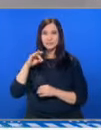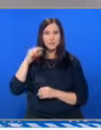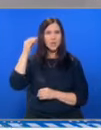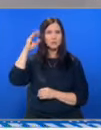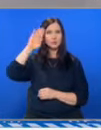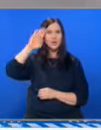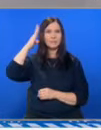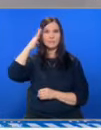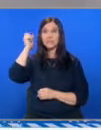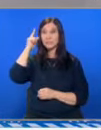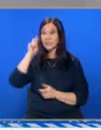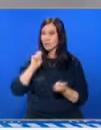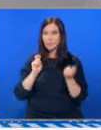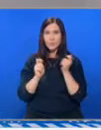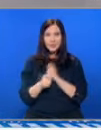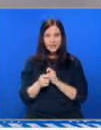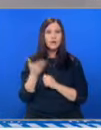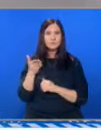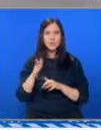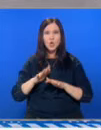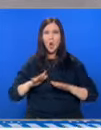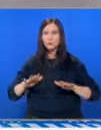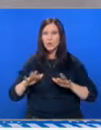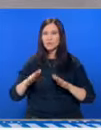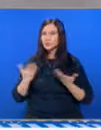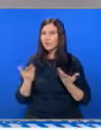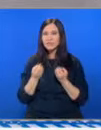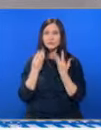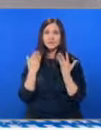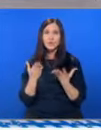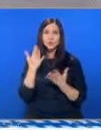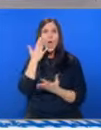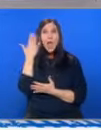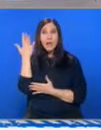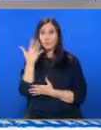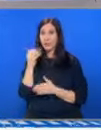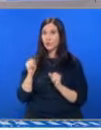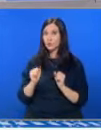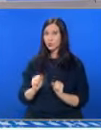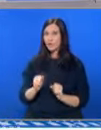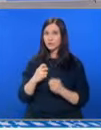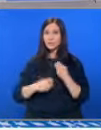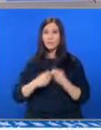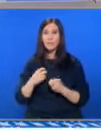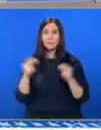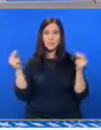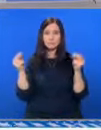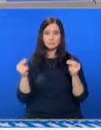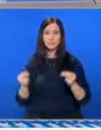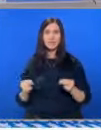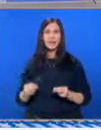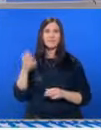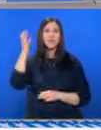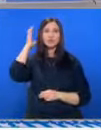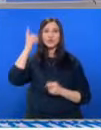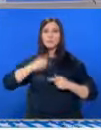служебен министър-председател променена. В тези обстоятелства, какви са възможните хипотези и очакваните проблеми при съставяне на